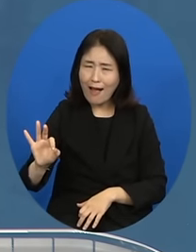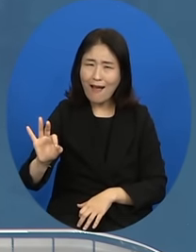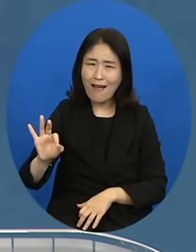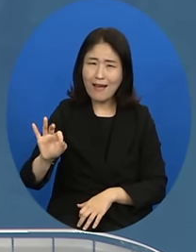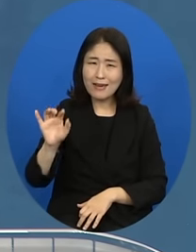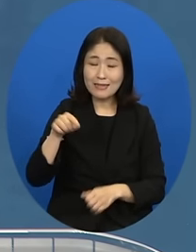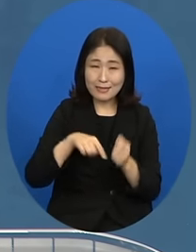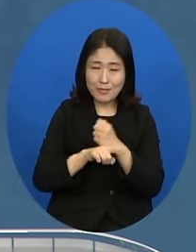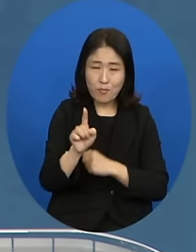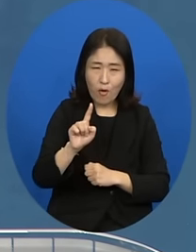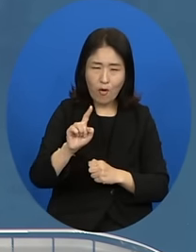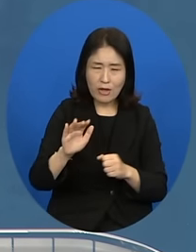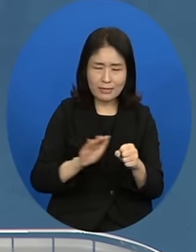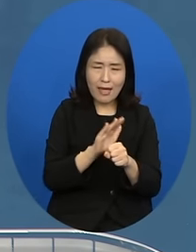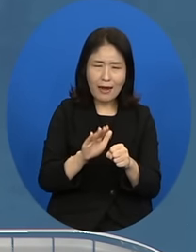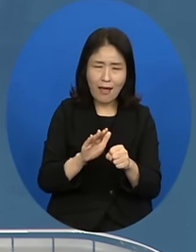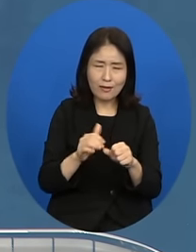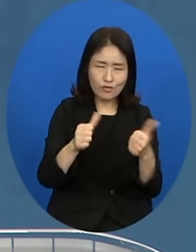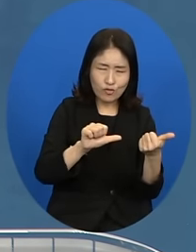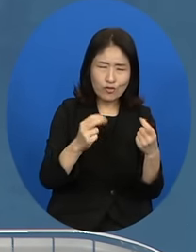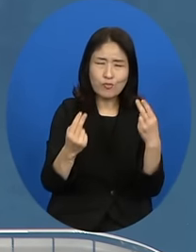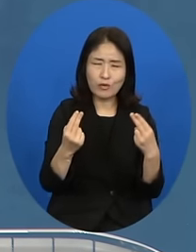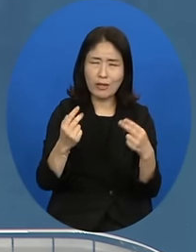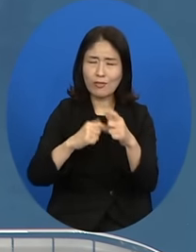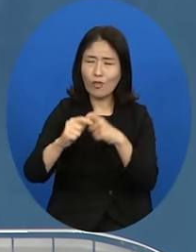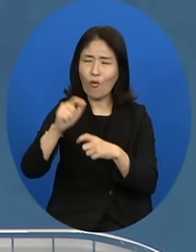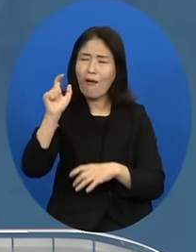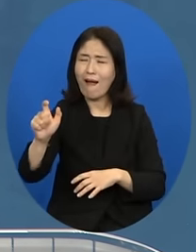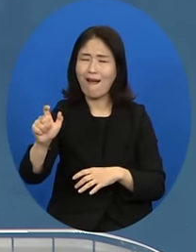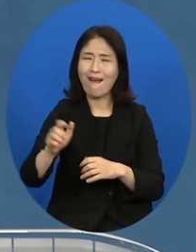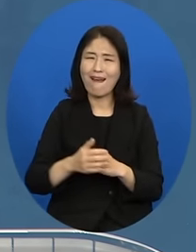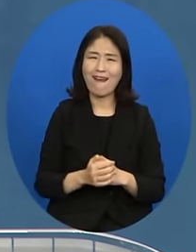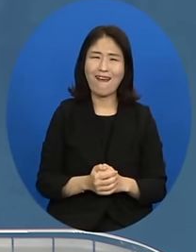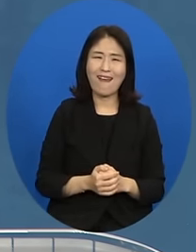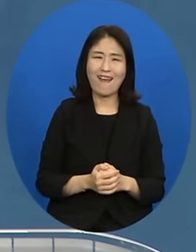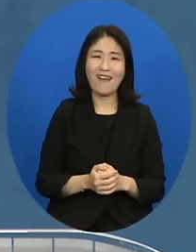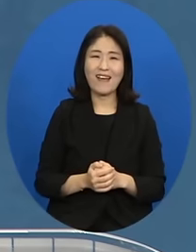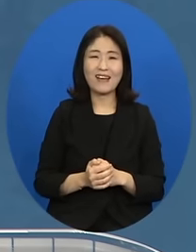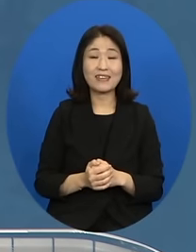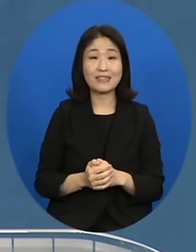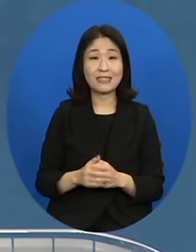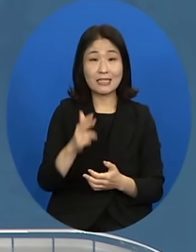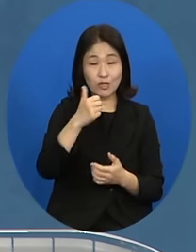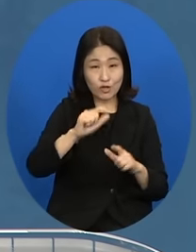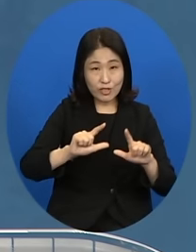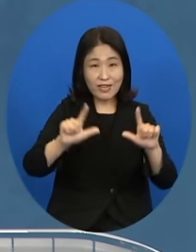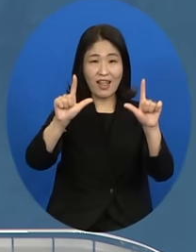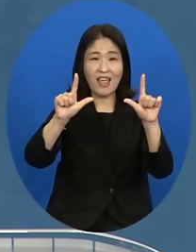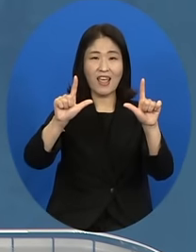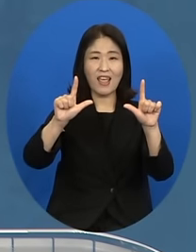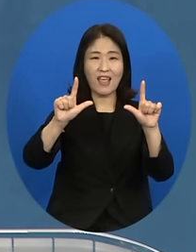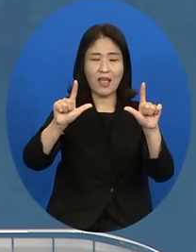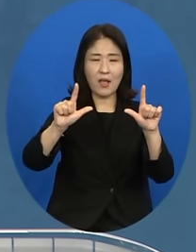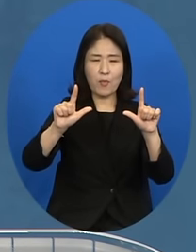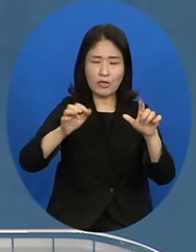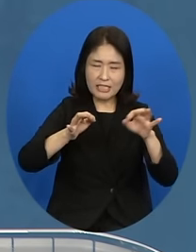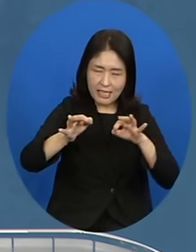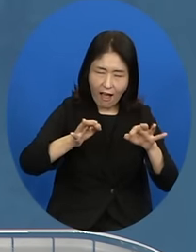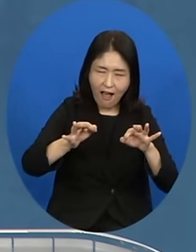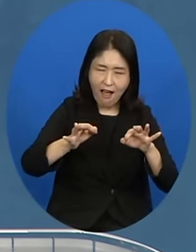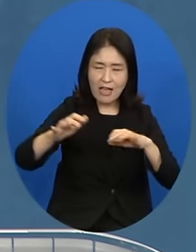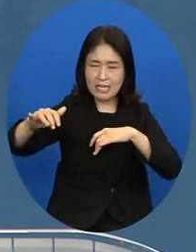죽음보다 강하다, 그 사랑죽강 선교단이에요. 그리고 주일이 되면 시장터로,